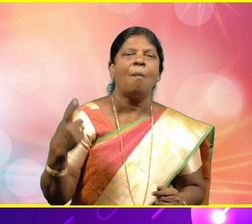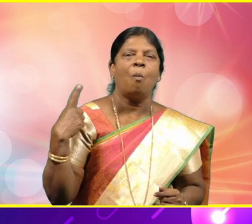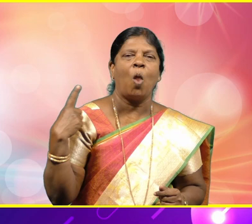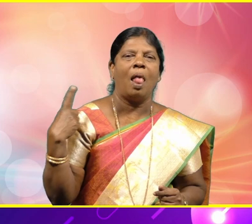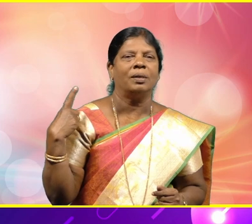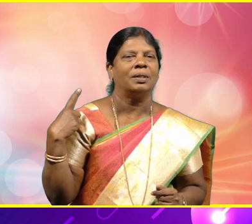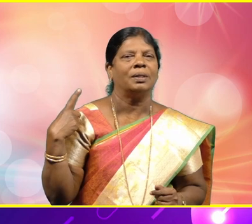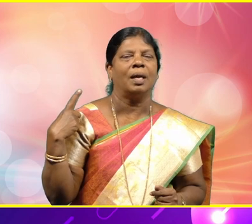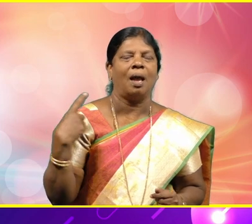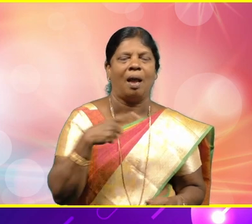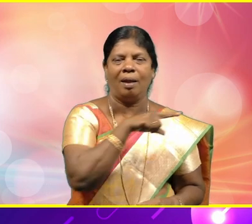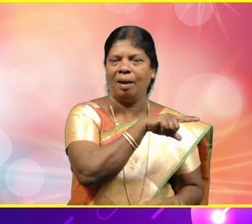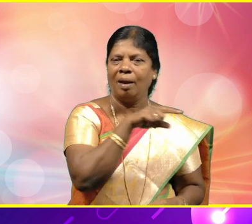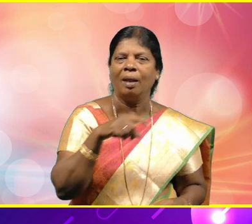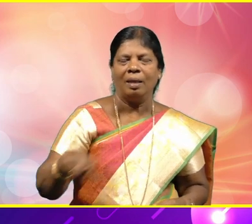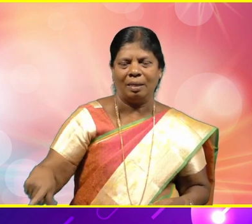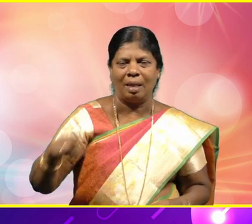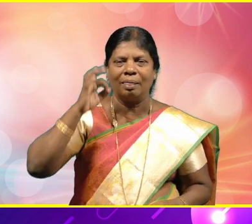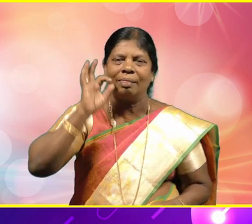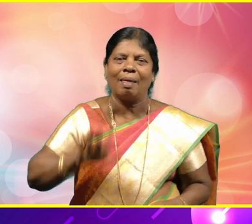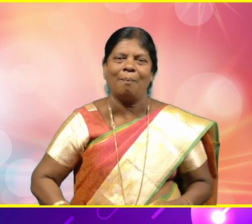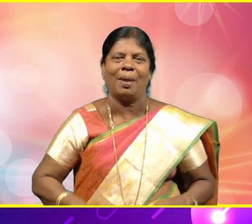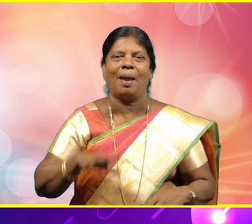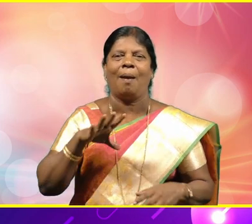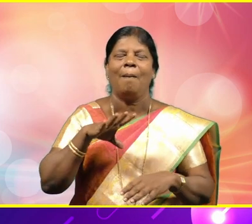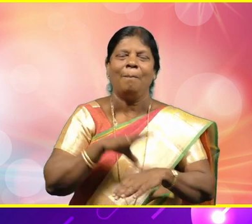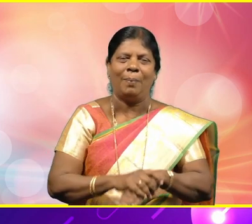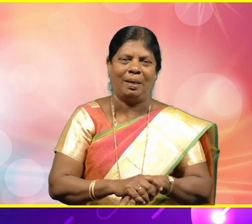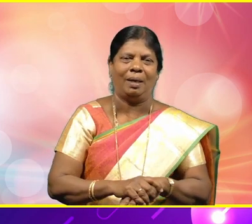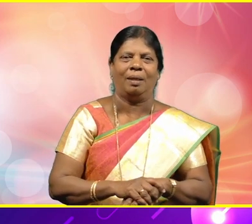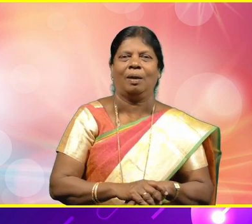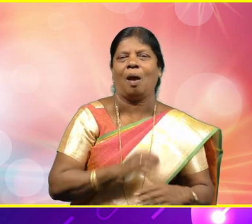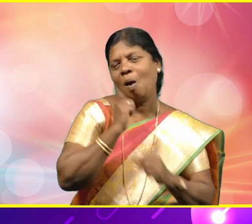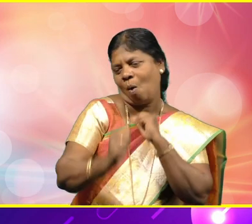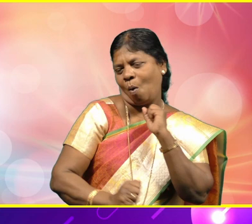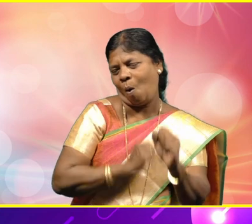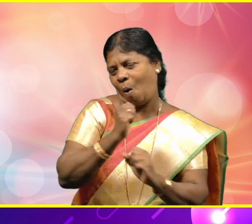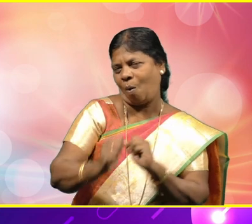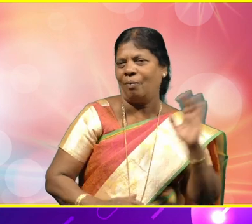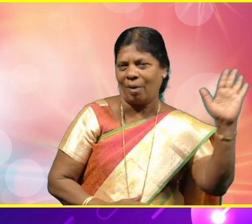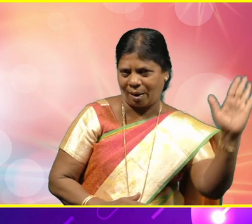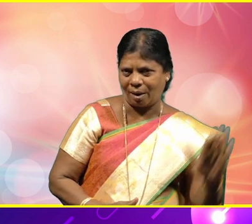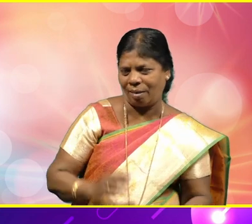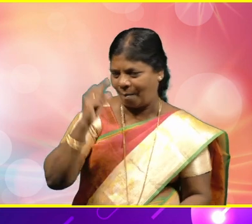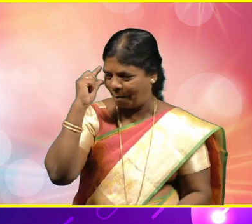காவல்காரர் இவனை பிடிப்பதற்காக தூரத்தில் ஓடி வருவதை இவன்